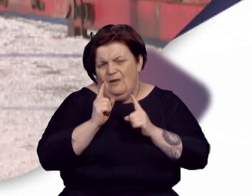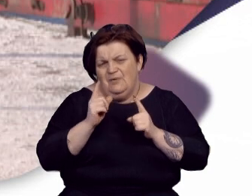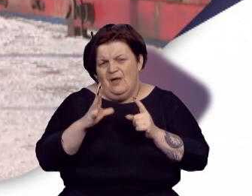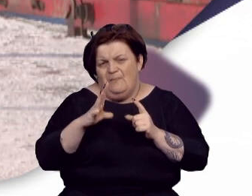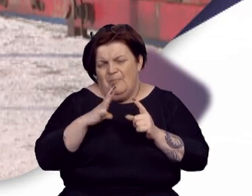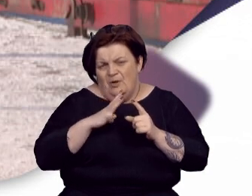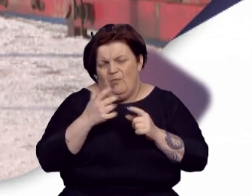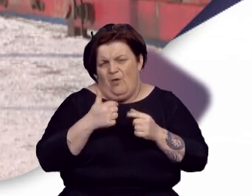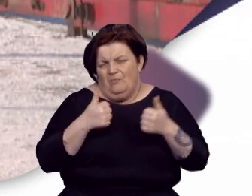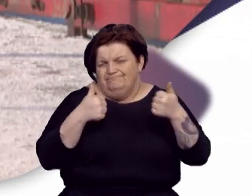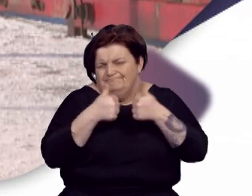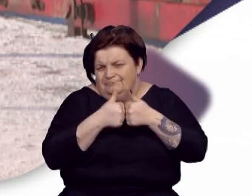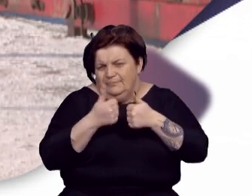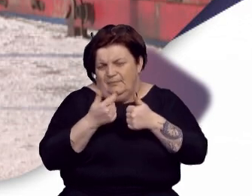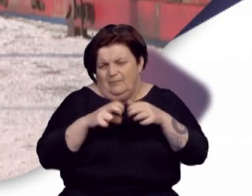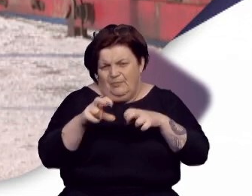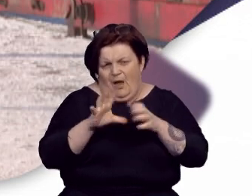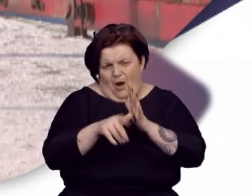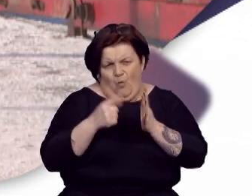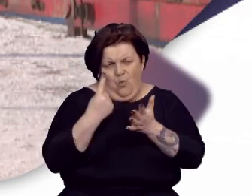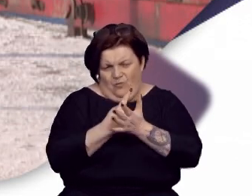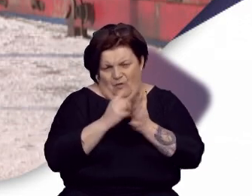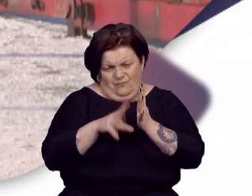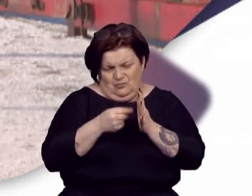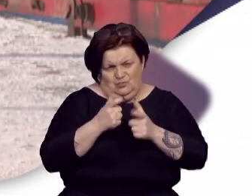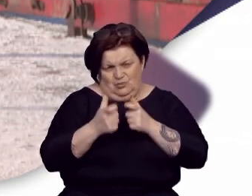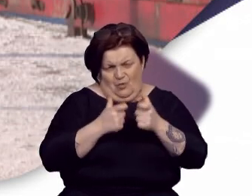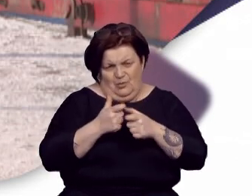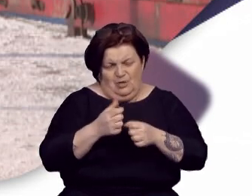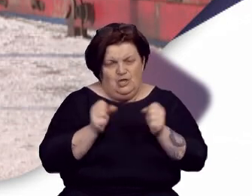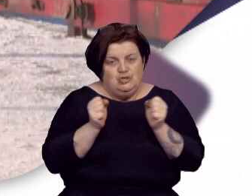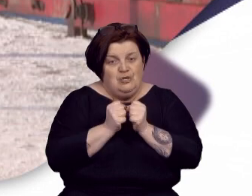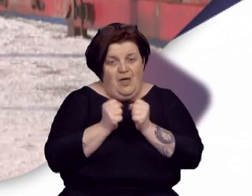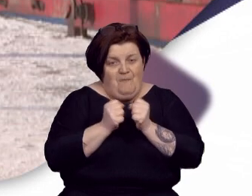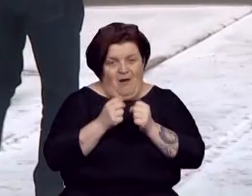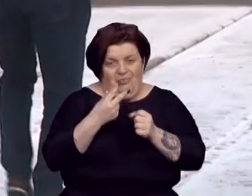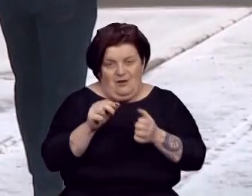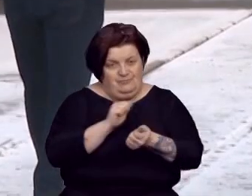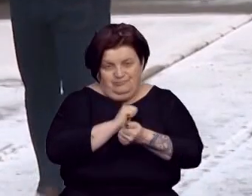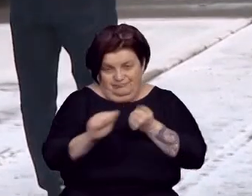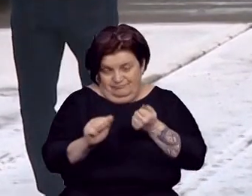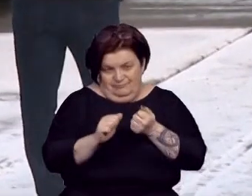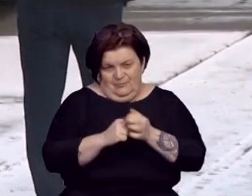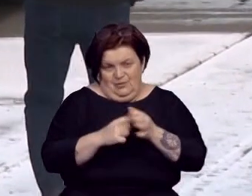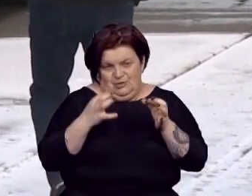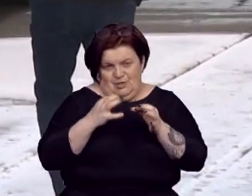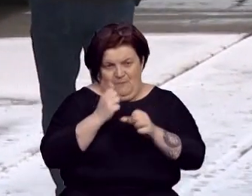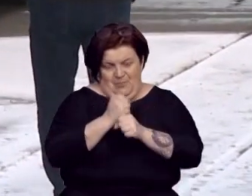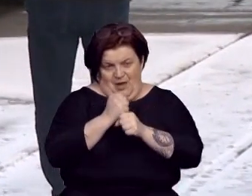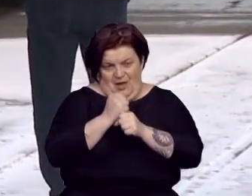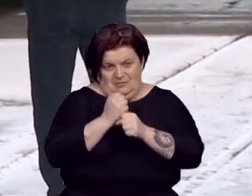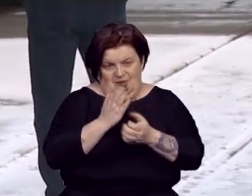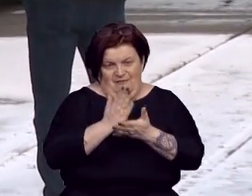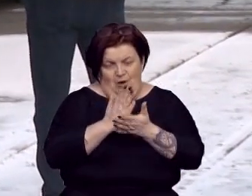mówi, w infrastrukturze, kolizje, ale udało nam się je uporać. Zima nam na szczęście tutaj nie przeszkodziła. Prace dzisiaj tylko zostały nam